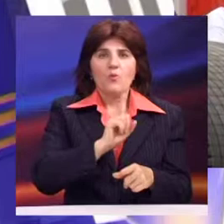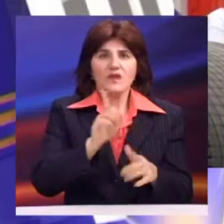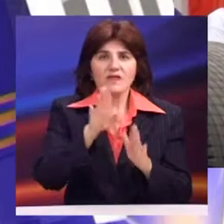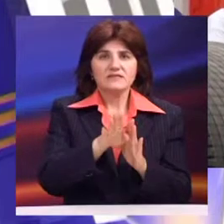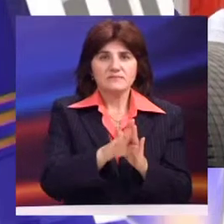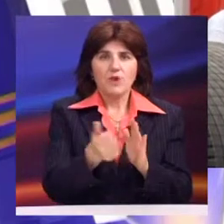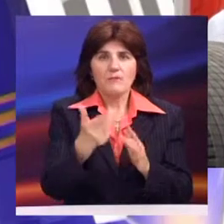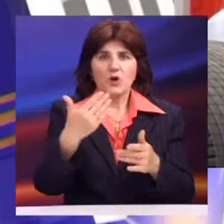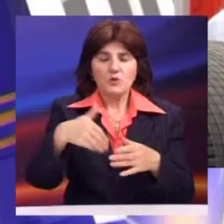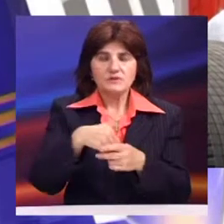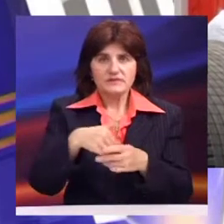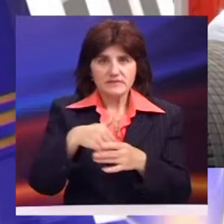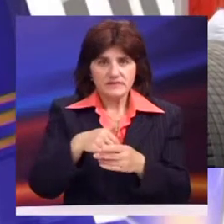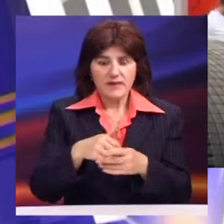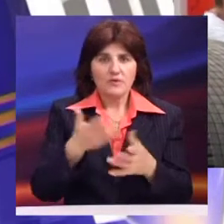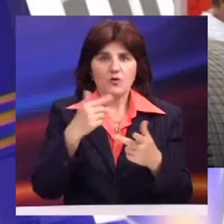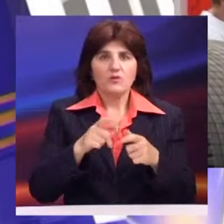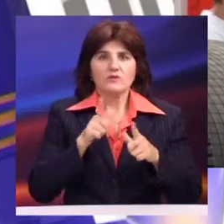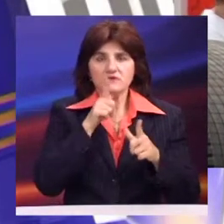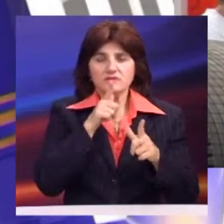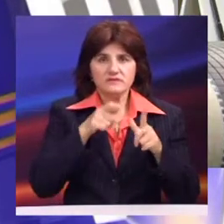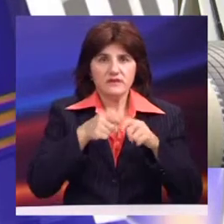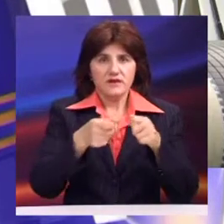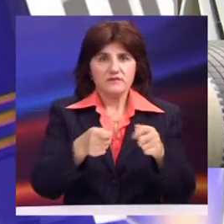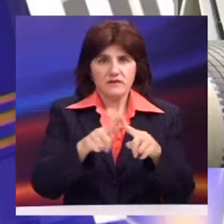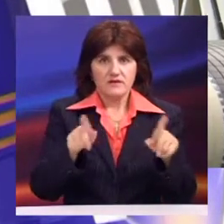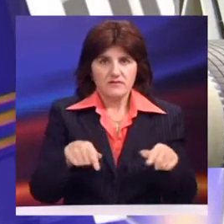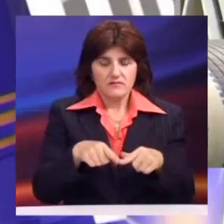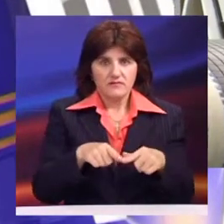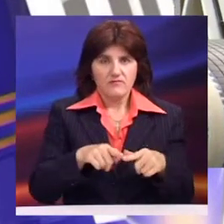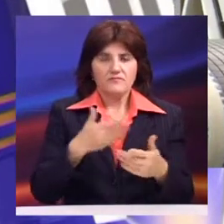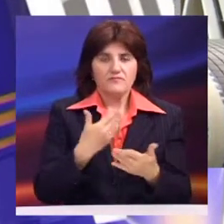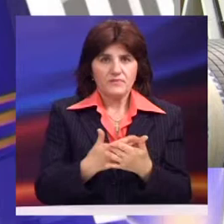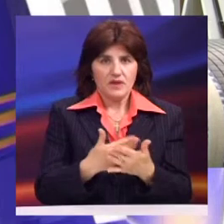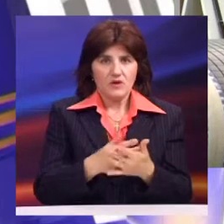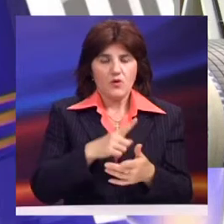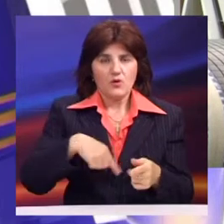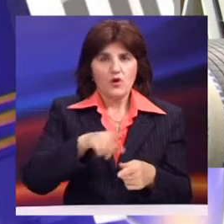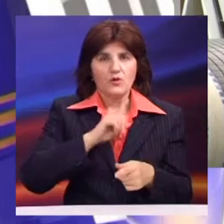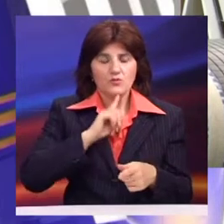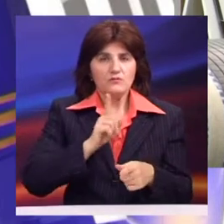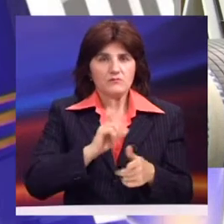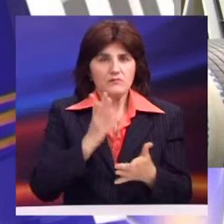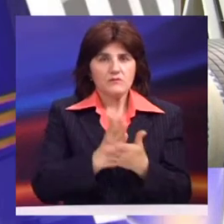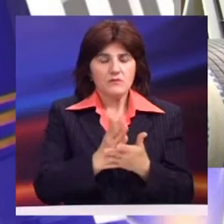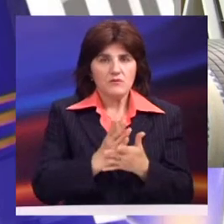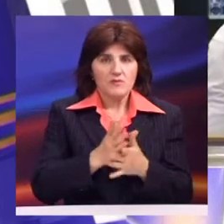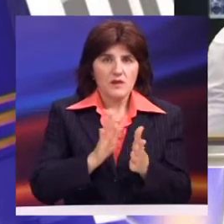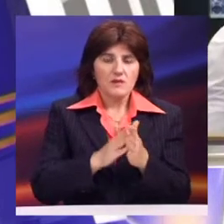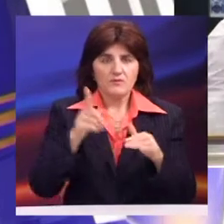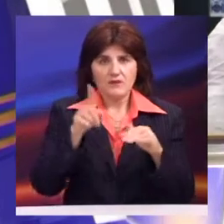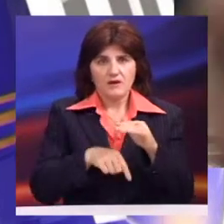broj zaposlenih u periodu od 3 mjeseca od podnošenja zahtjeva za subvenciju. Zatim poslodavci nad kojima nije pokrenut stečajni,